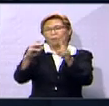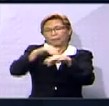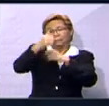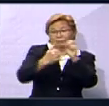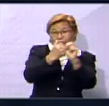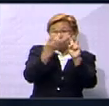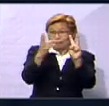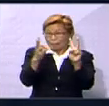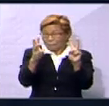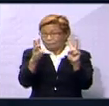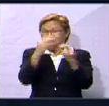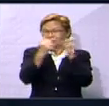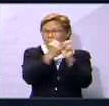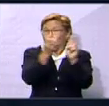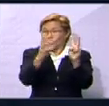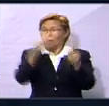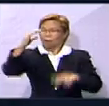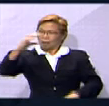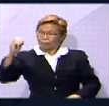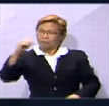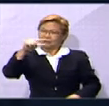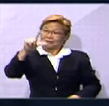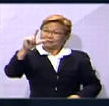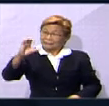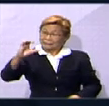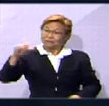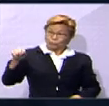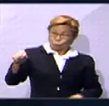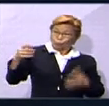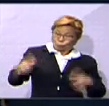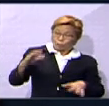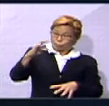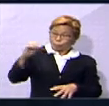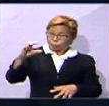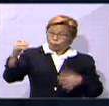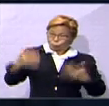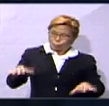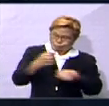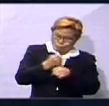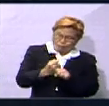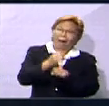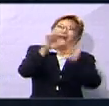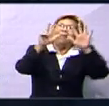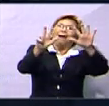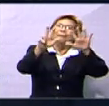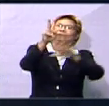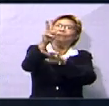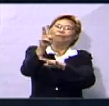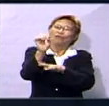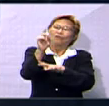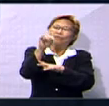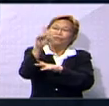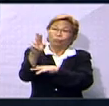tahun 2016, syarikat-syarikat GLC berjaya menghasilkan 8 vendor yang